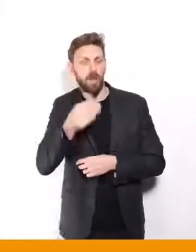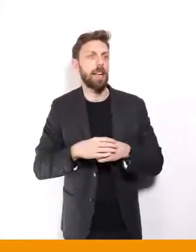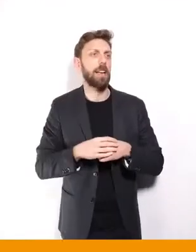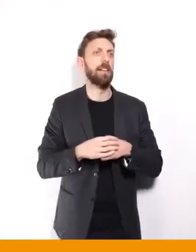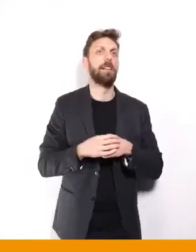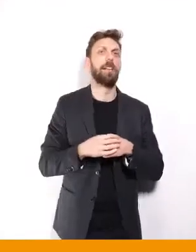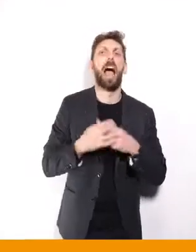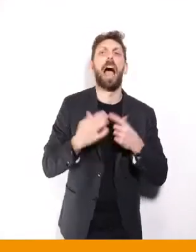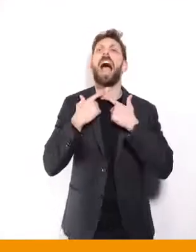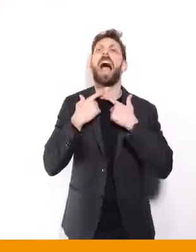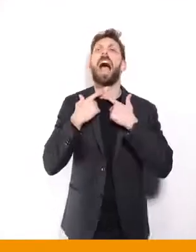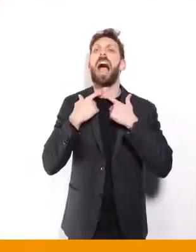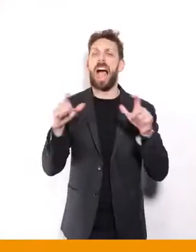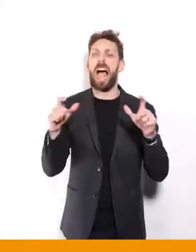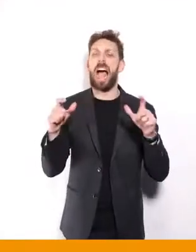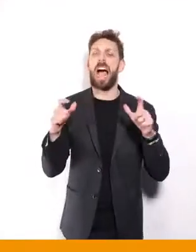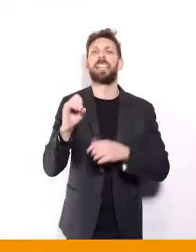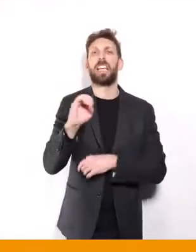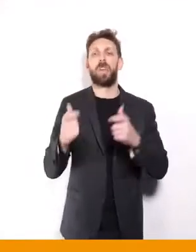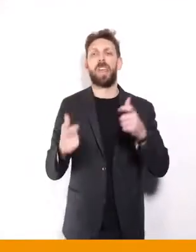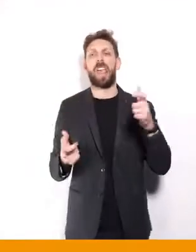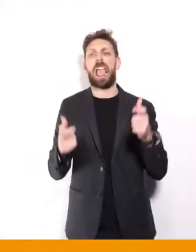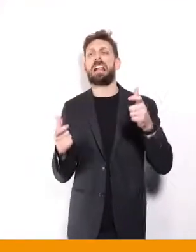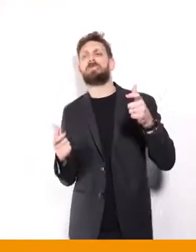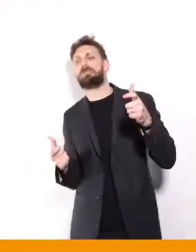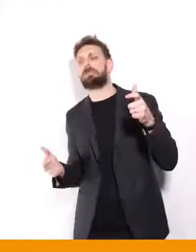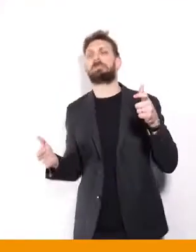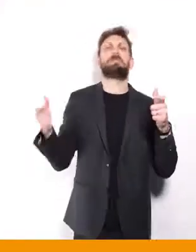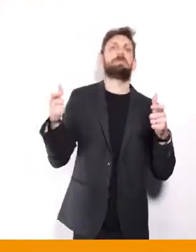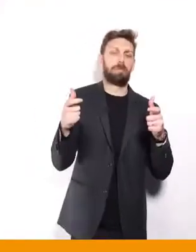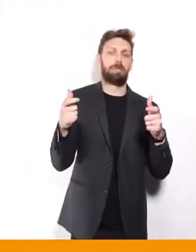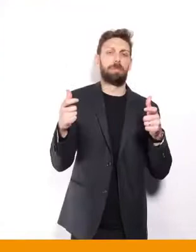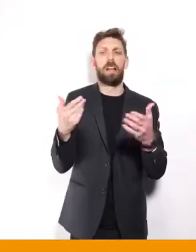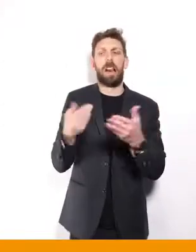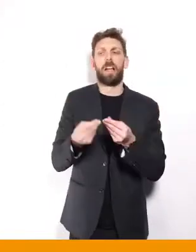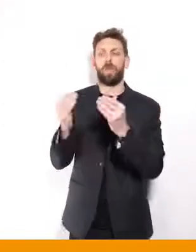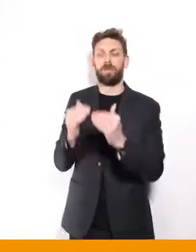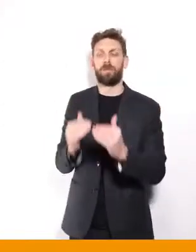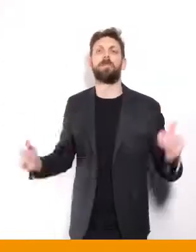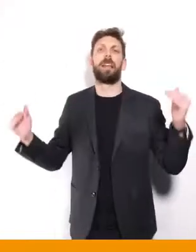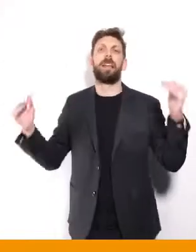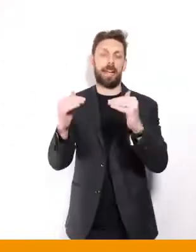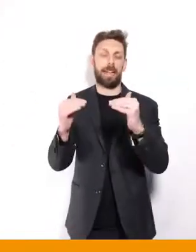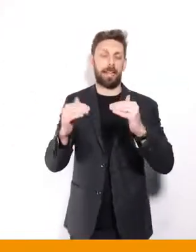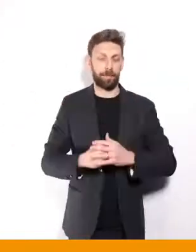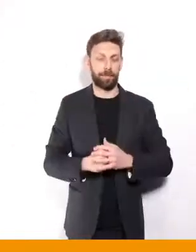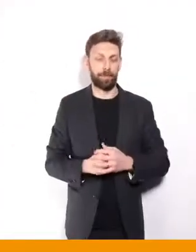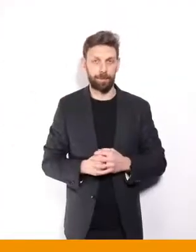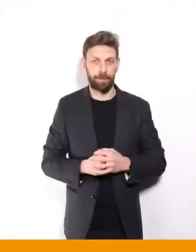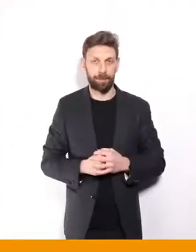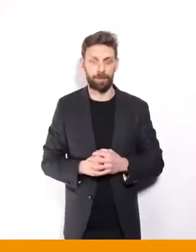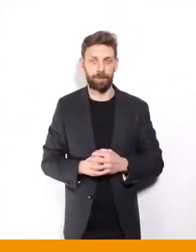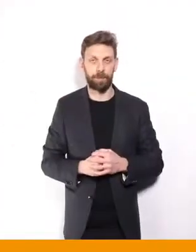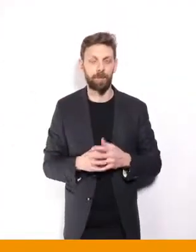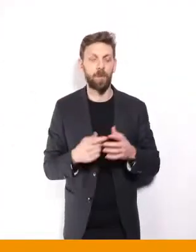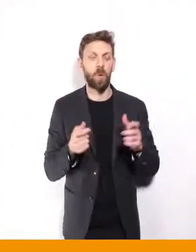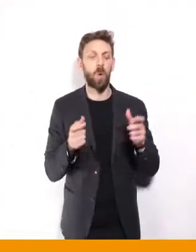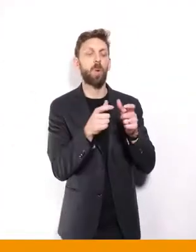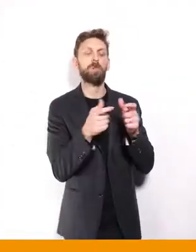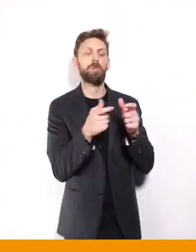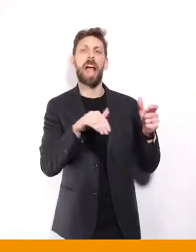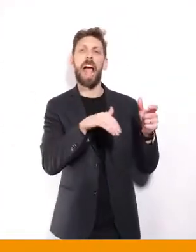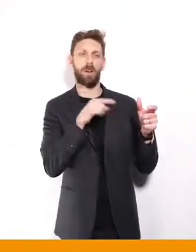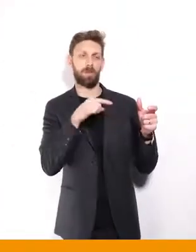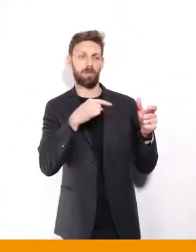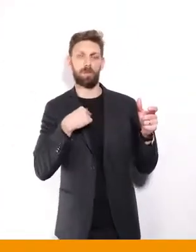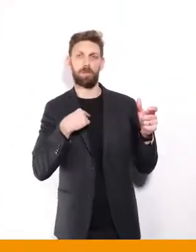l'égalité réelle d'accès au numérique. Moi, je lui mets en compétence un pouvoir à la fois